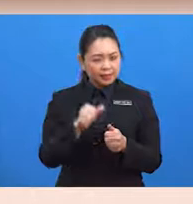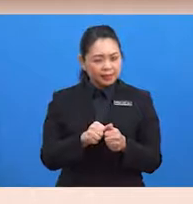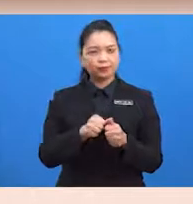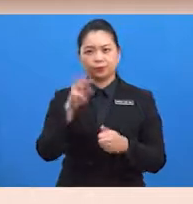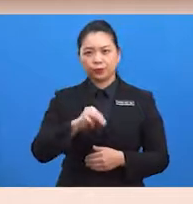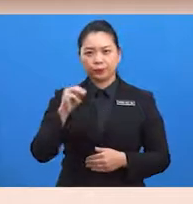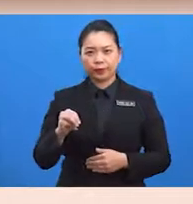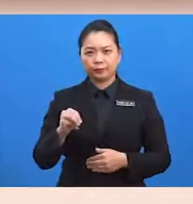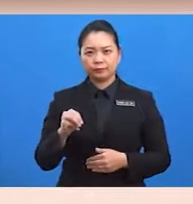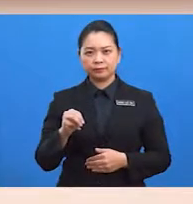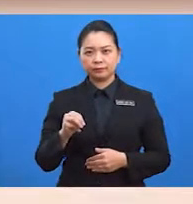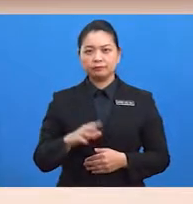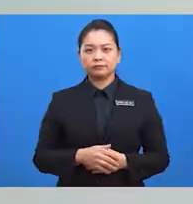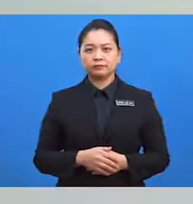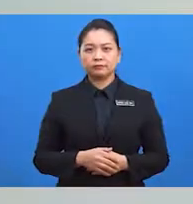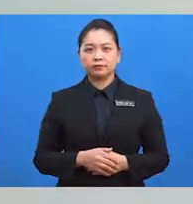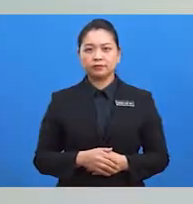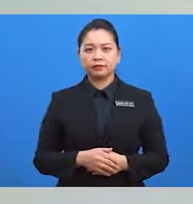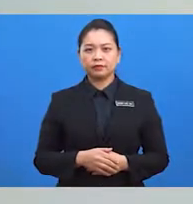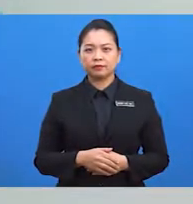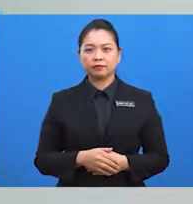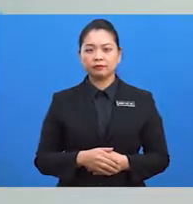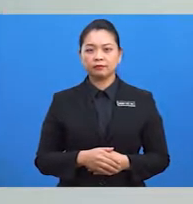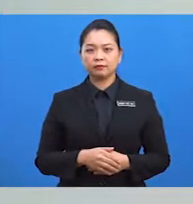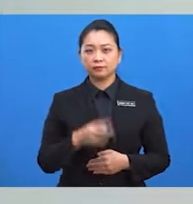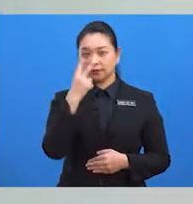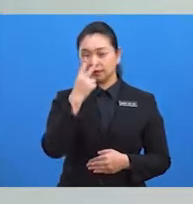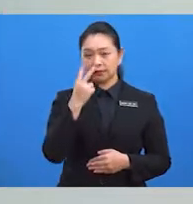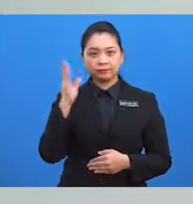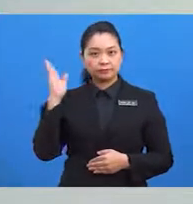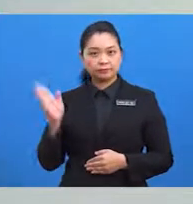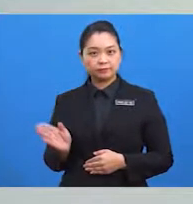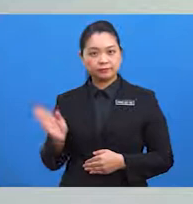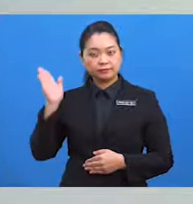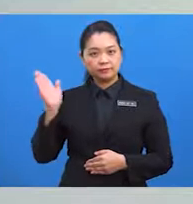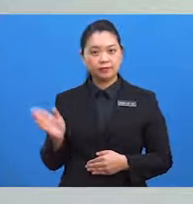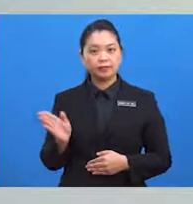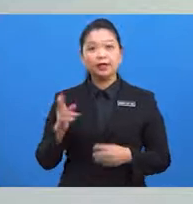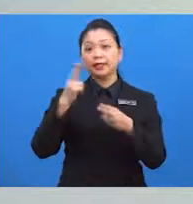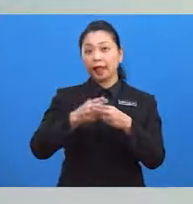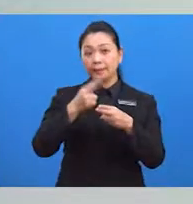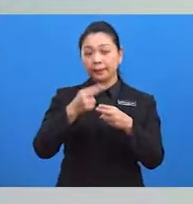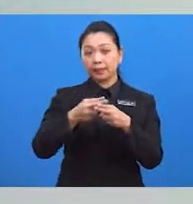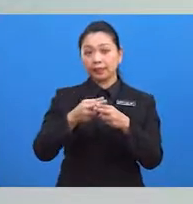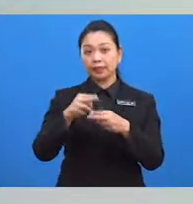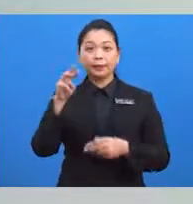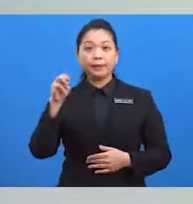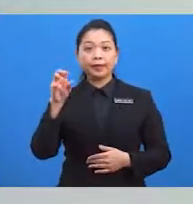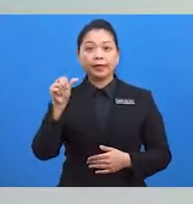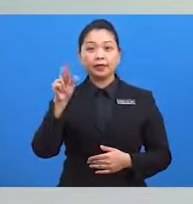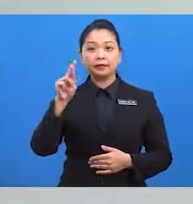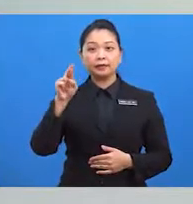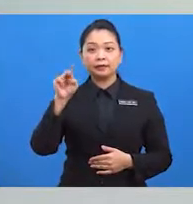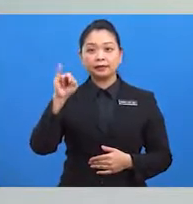pada pasangan ibu dan anak perempuan penyelidik Merry dan piring Yuri yang